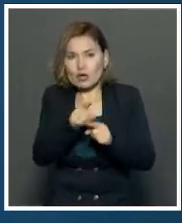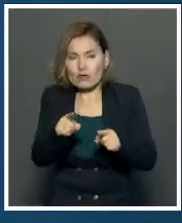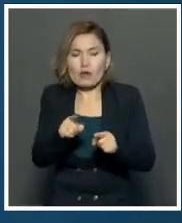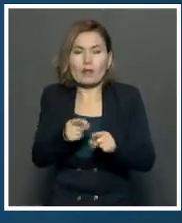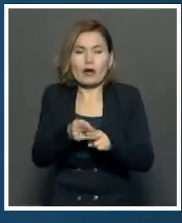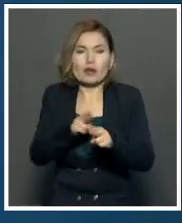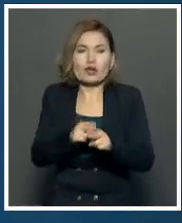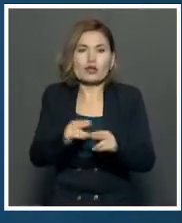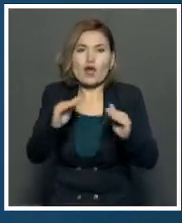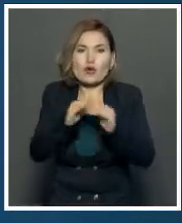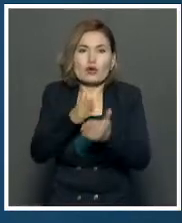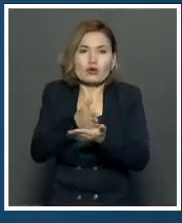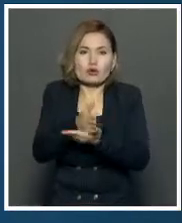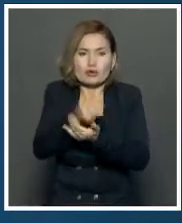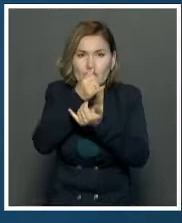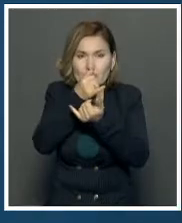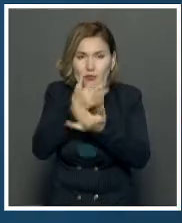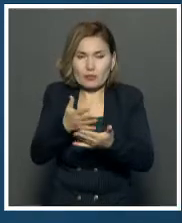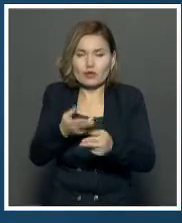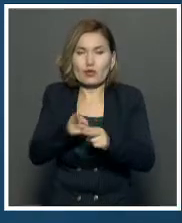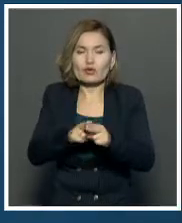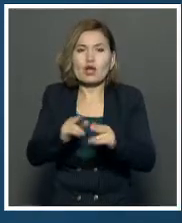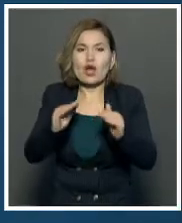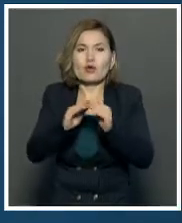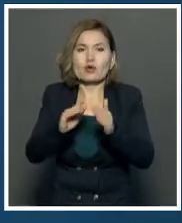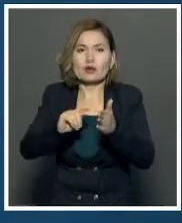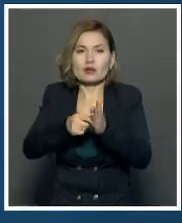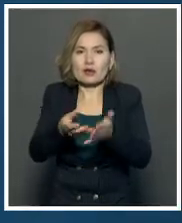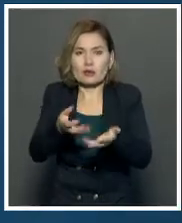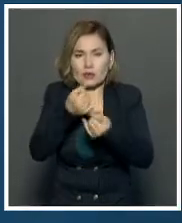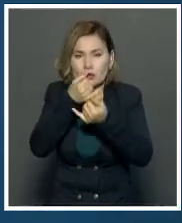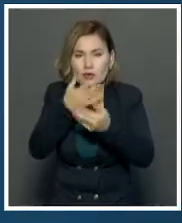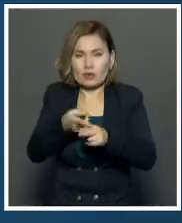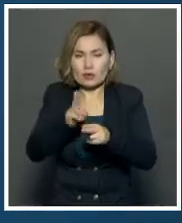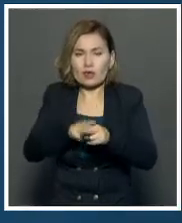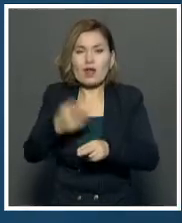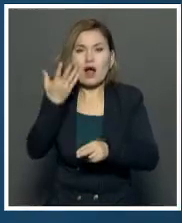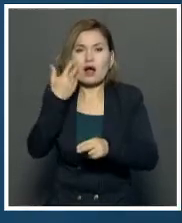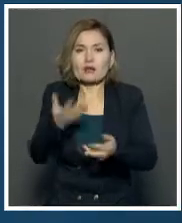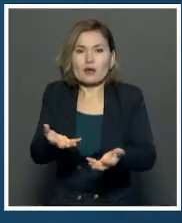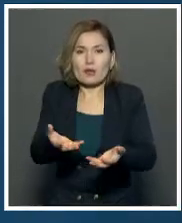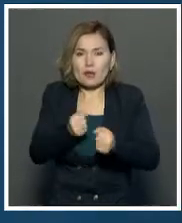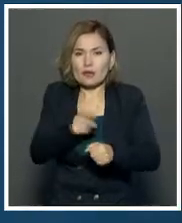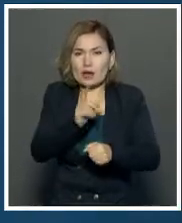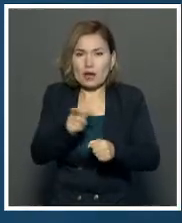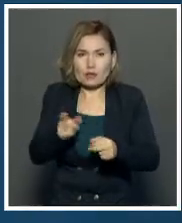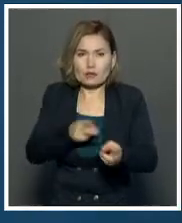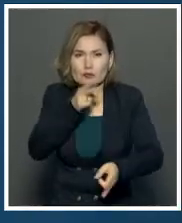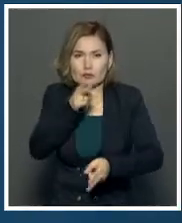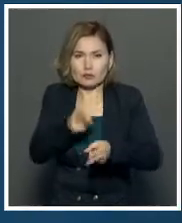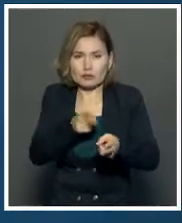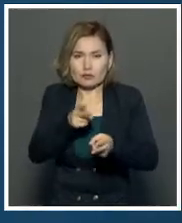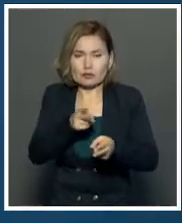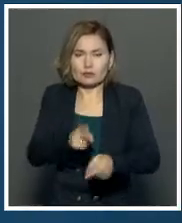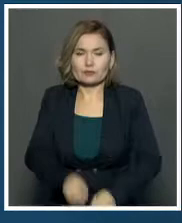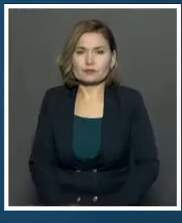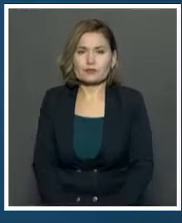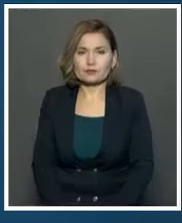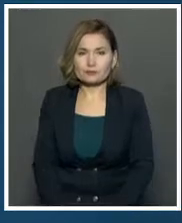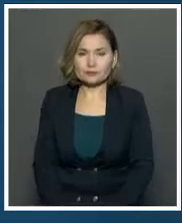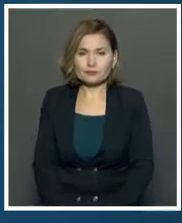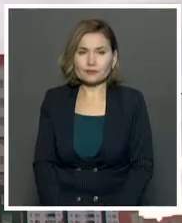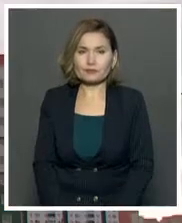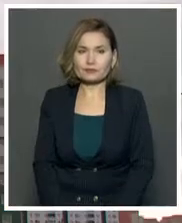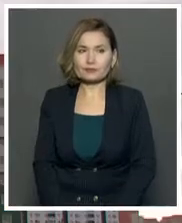жүр. Жергілікті билік қаржы табылса, қараша айының соңына дейін үй тапсырылады деп отыр. Тұрғындардың базынасын тілшіміз тыңдап қайтты.